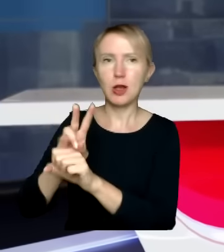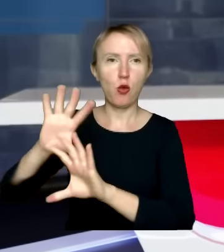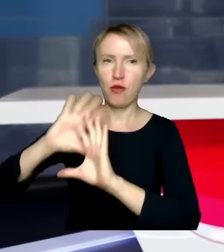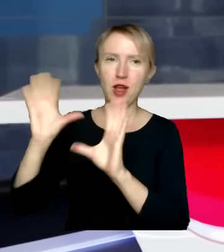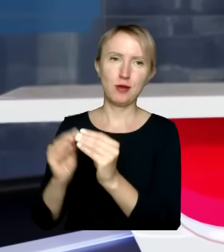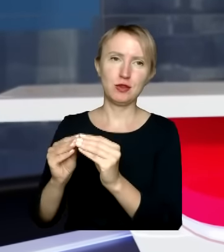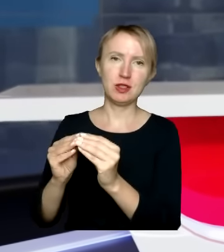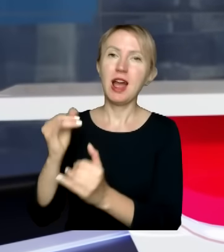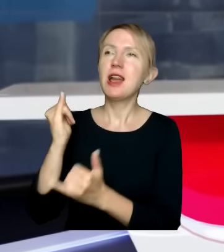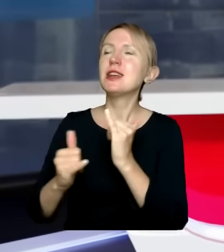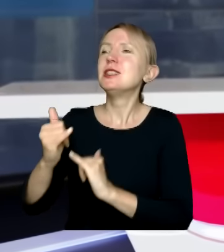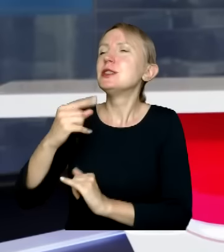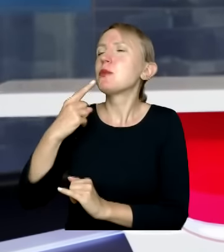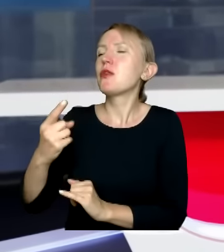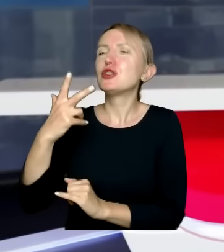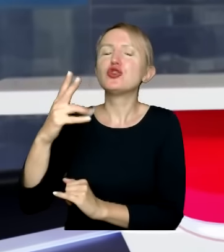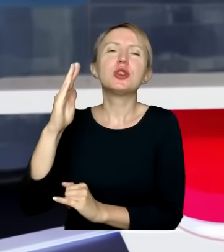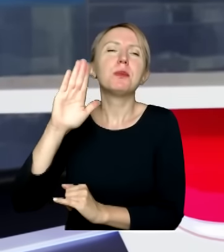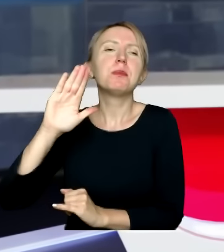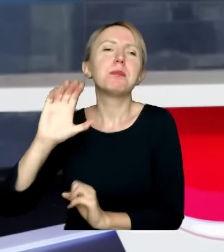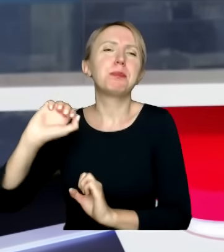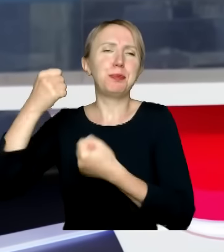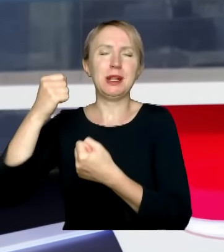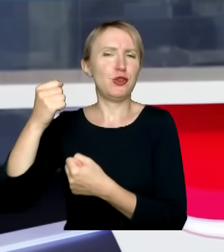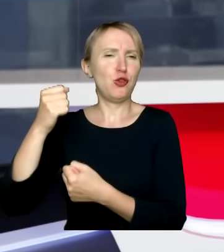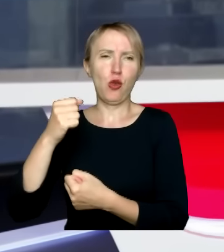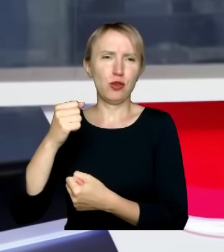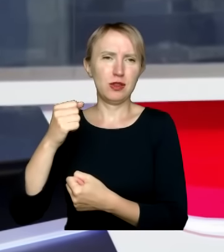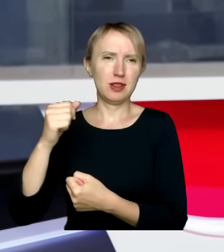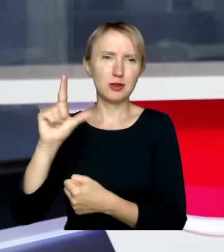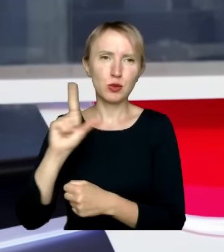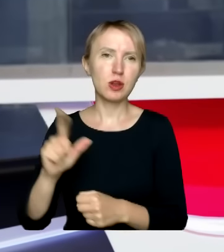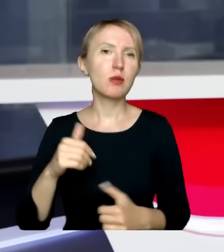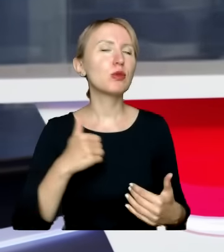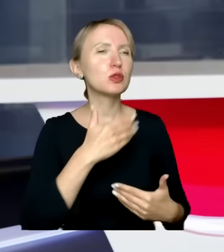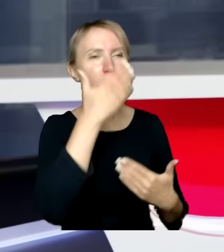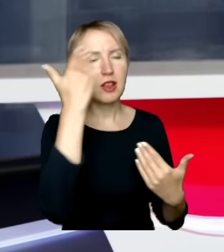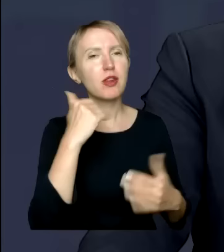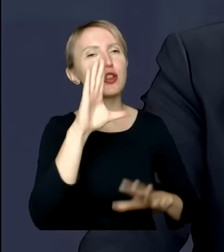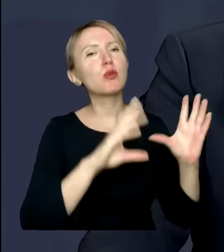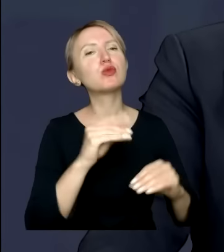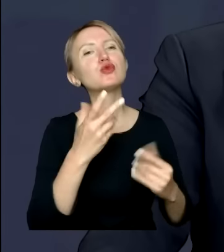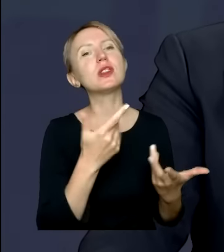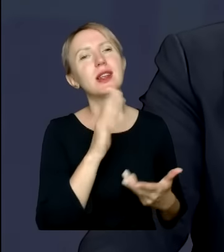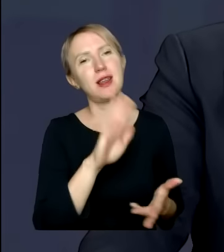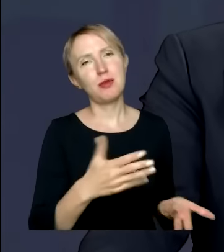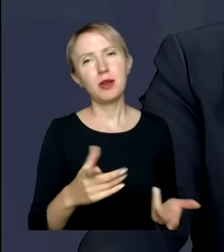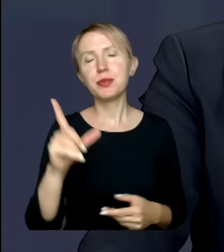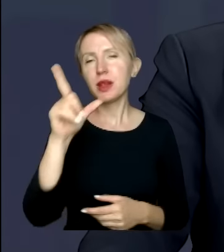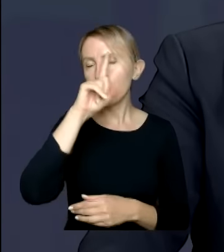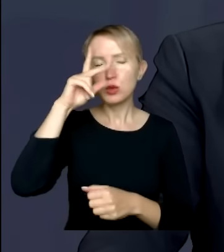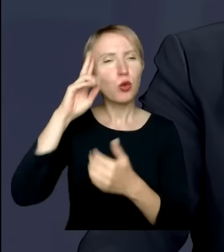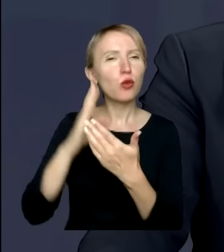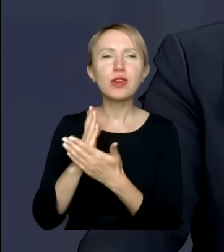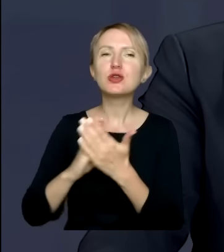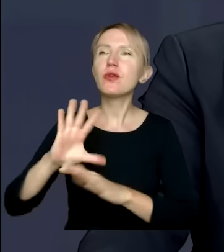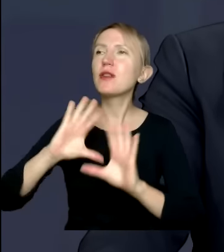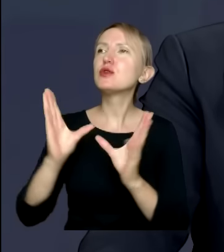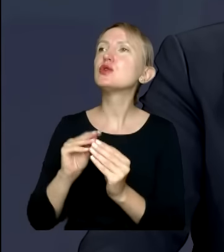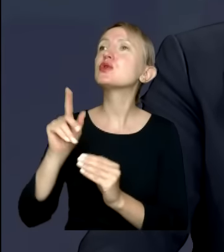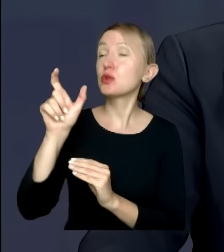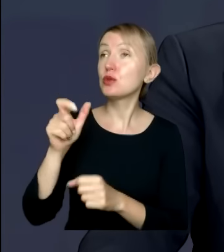3 biliony rocznie prawda przy budżecie polskim które jest kilkukrotnie nie ma żadnego znaczenia ludzie uwierzą we wszystko co powie naczelny